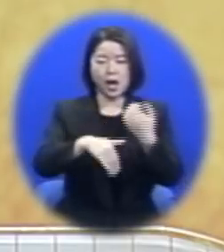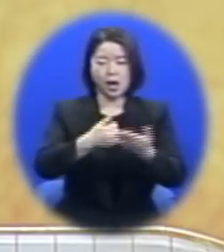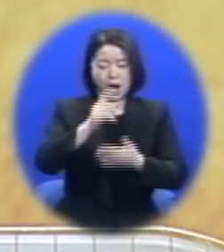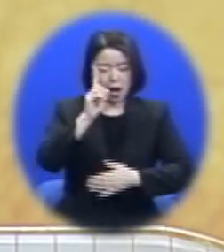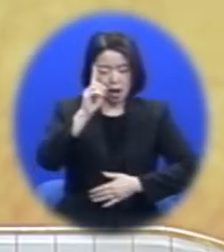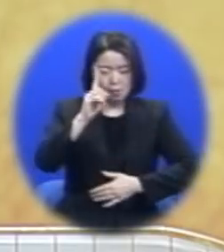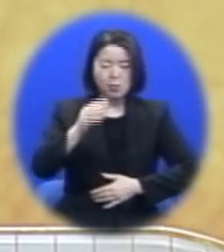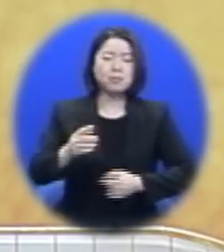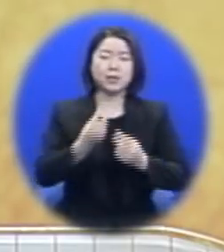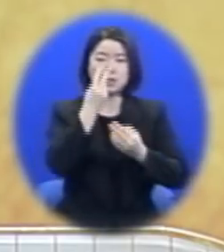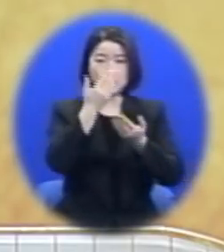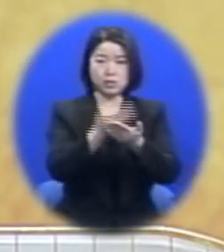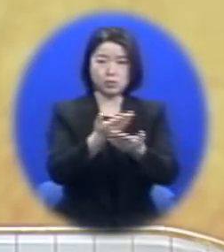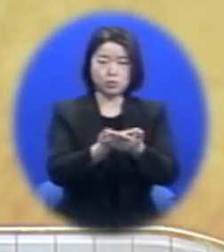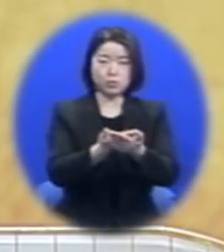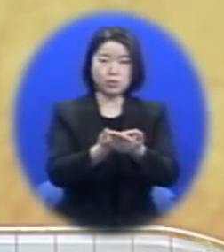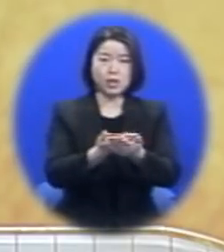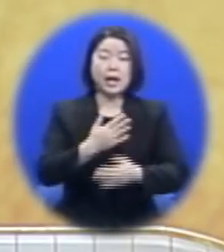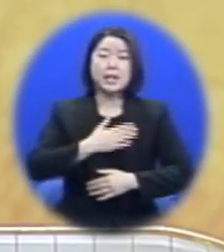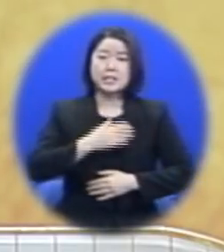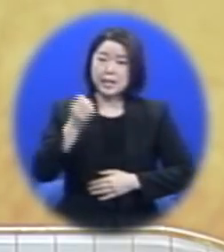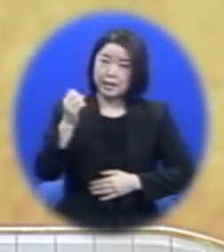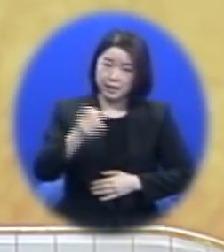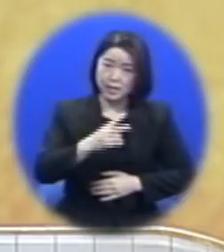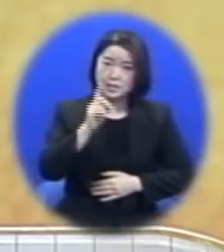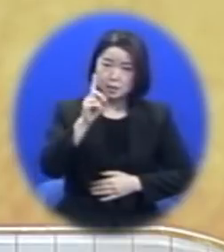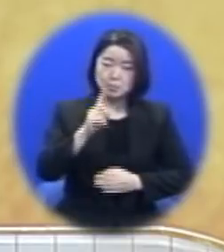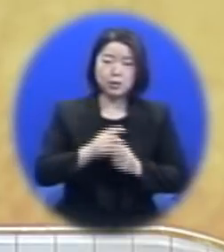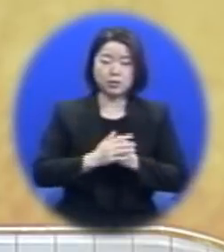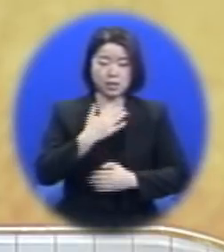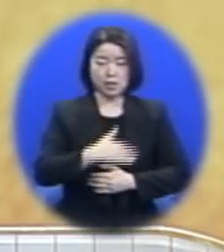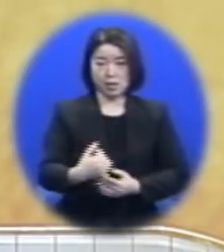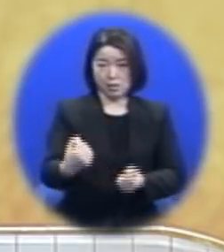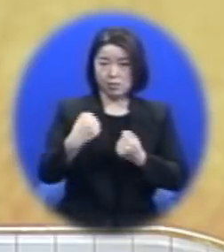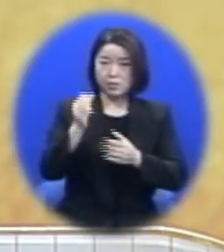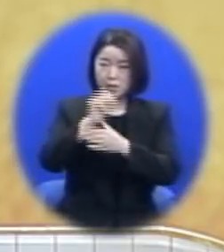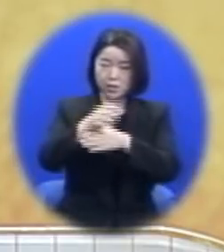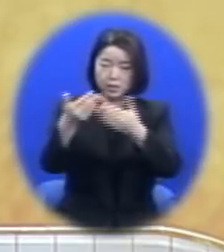살려주세요. 하나님, 제게 다시 한번 건강을 주세요.